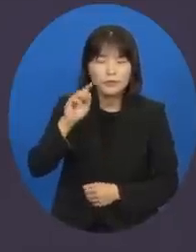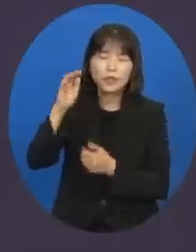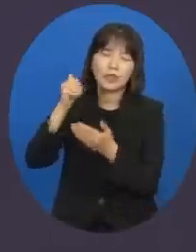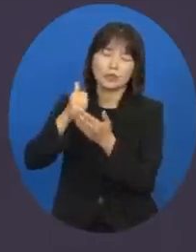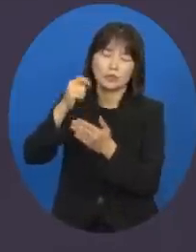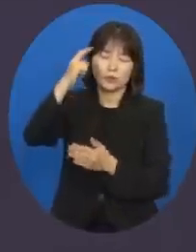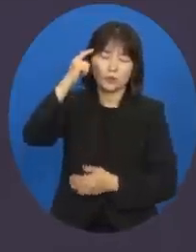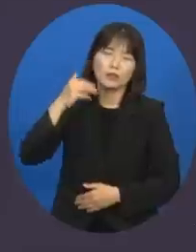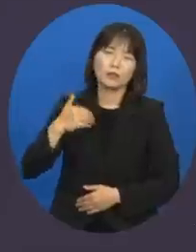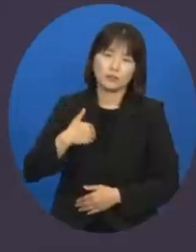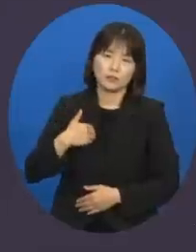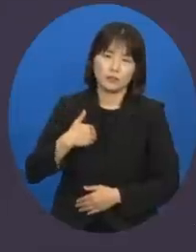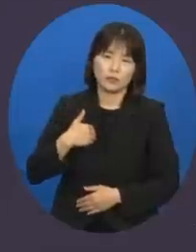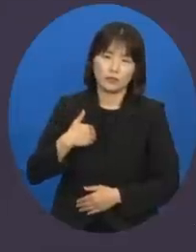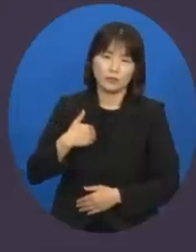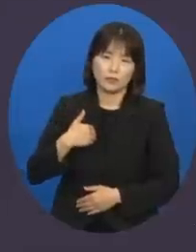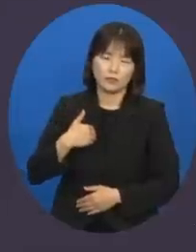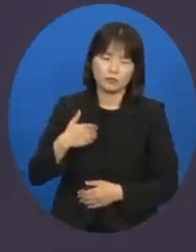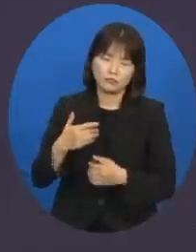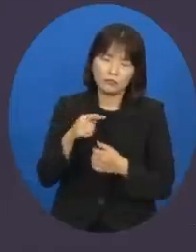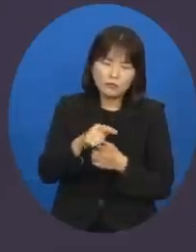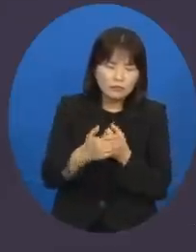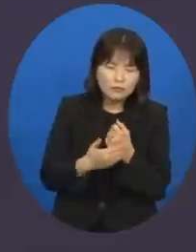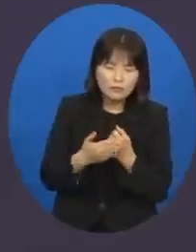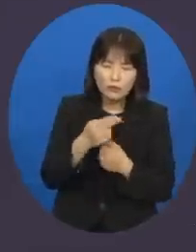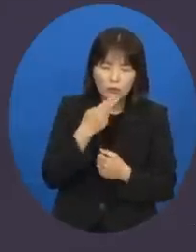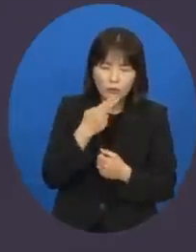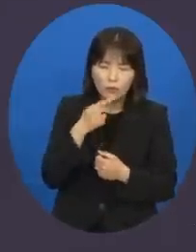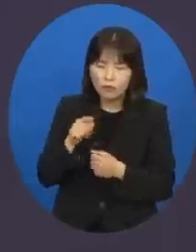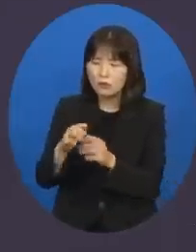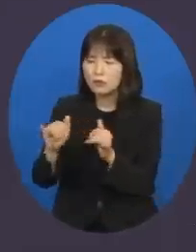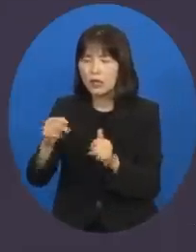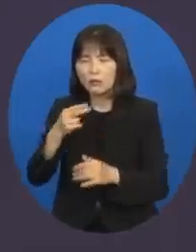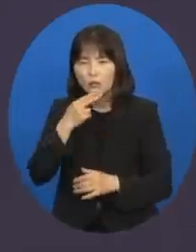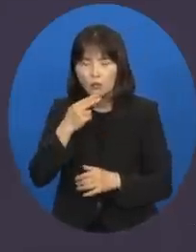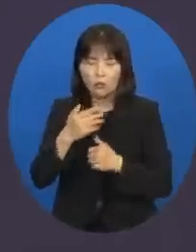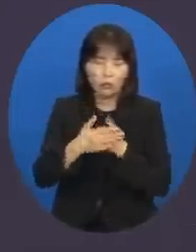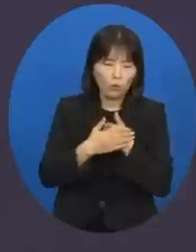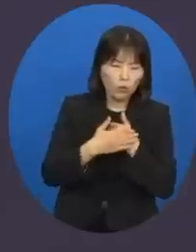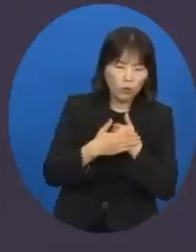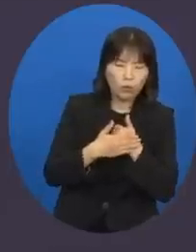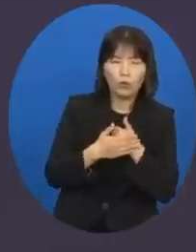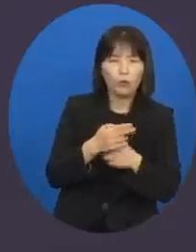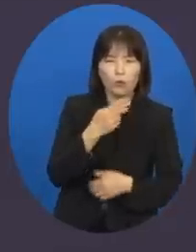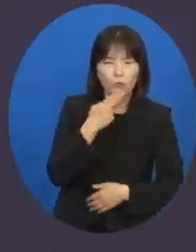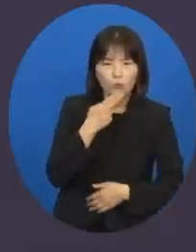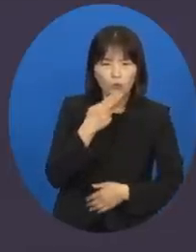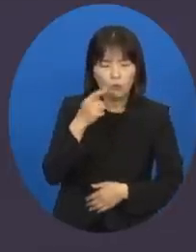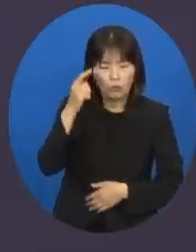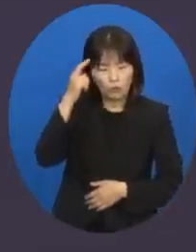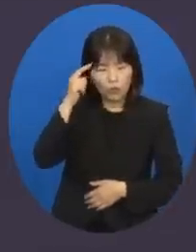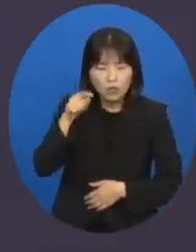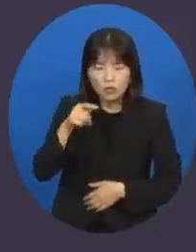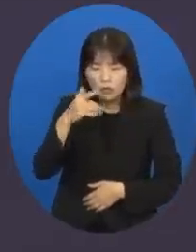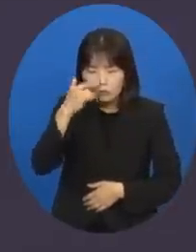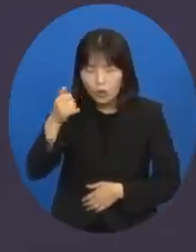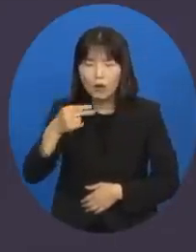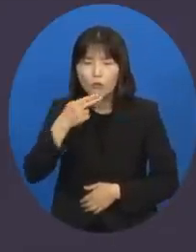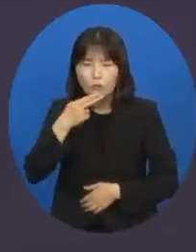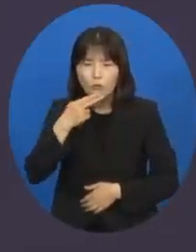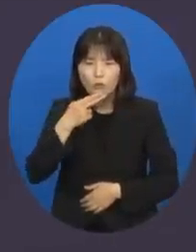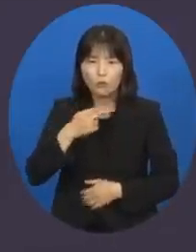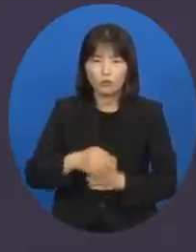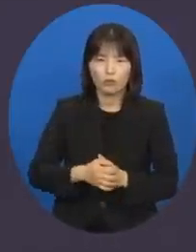저에게는 이런 은혜가 없습니까? 저에게는 왜 이런 사람이 없습니까? 도와주는 사람이 없습니까? 왜 이런 부모님이 없습니까? 저에게는 왜